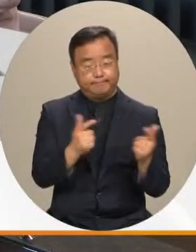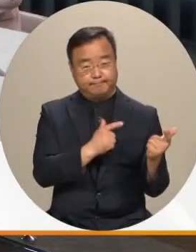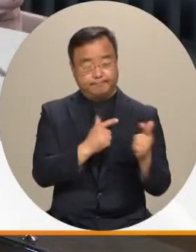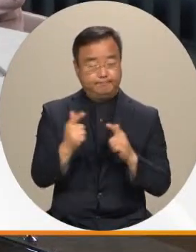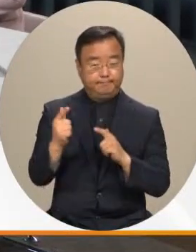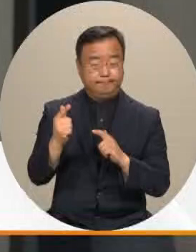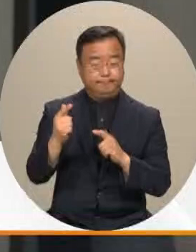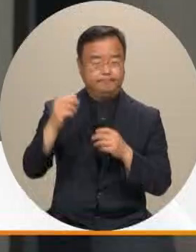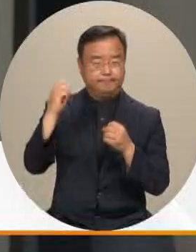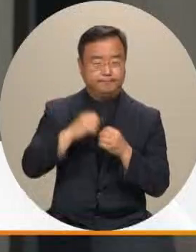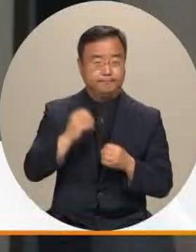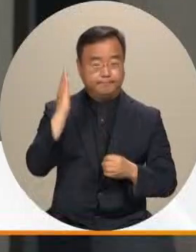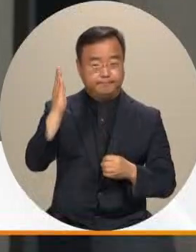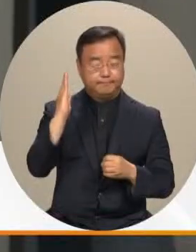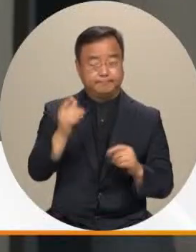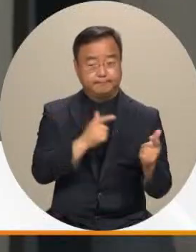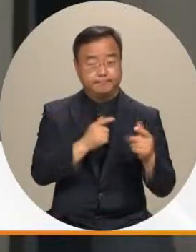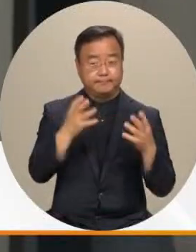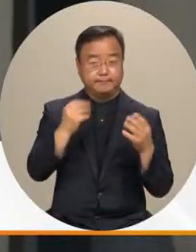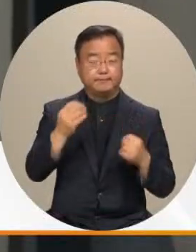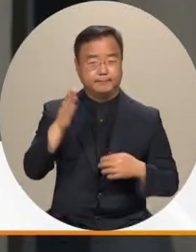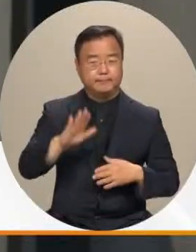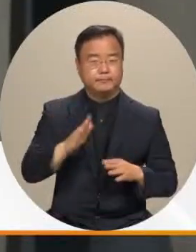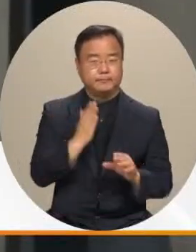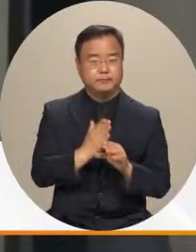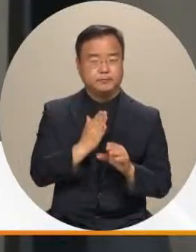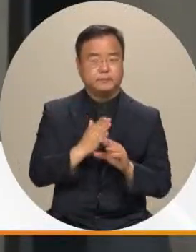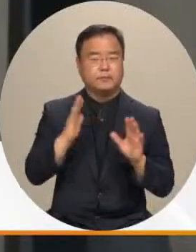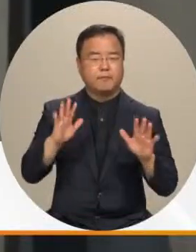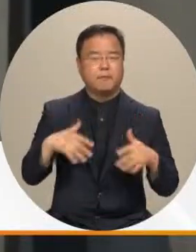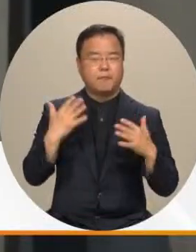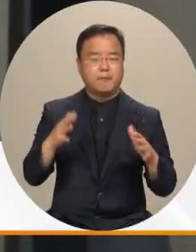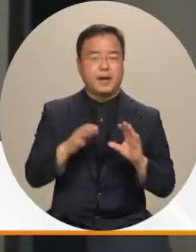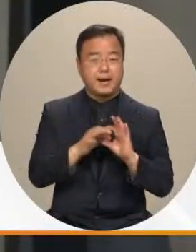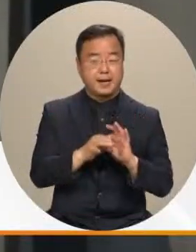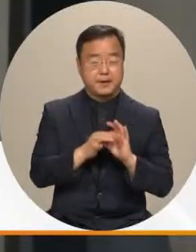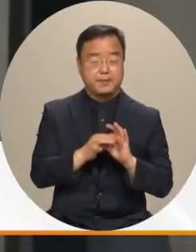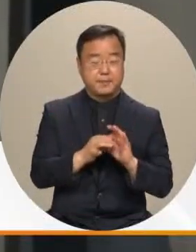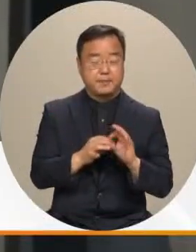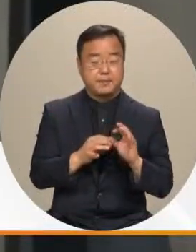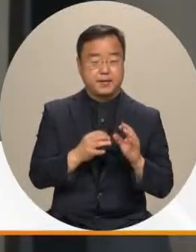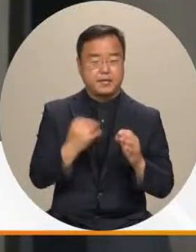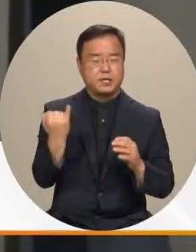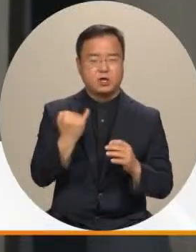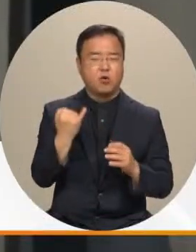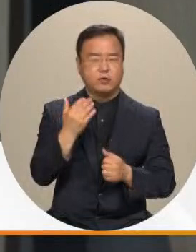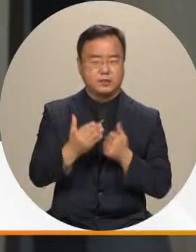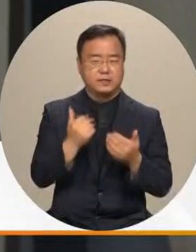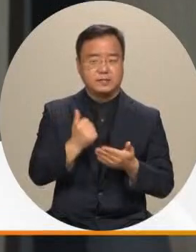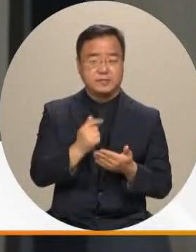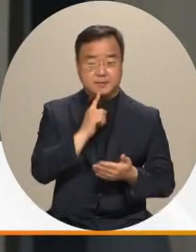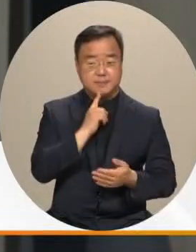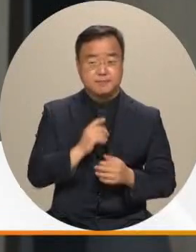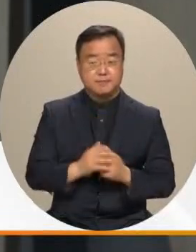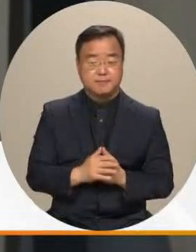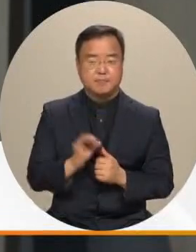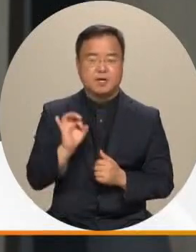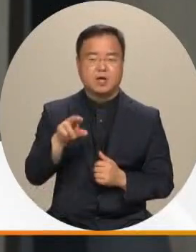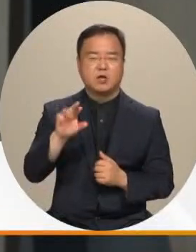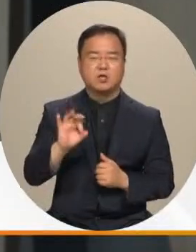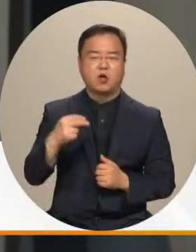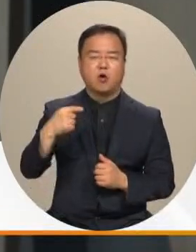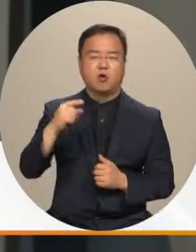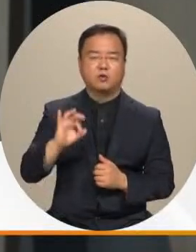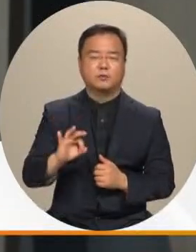신화와 신들이 있는데요 그중 바람의 여신 영등을 기반으로 하고 있습니다 바람의 여신 영등은